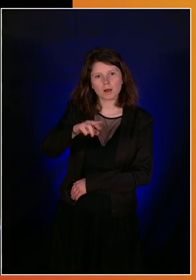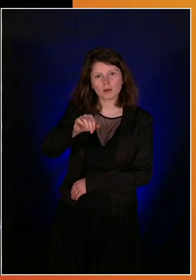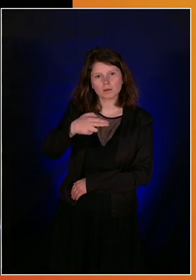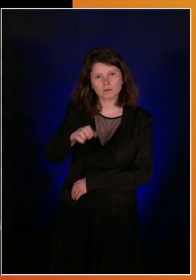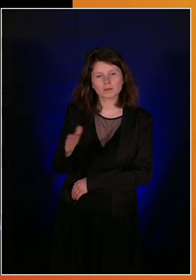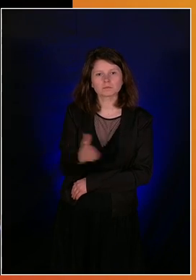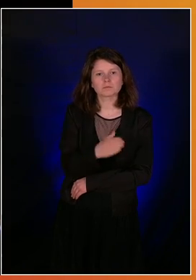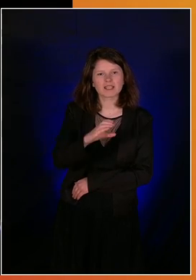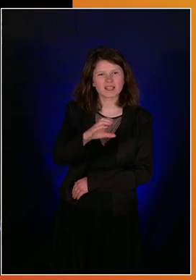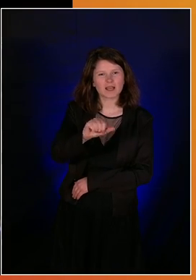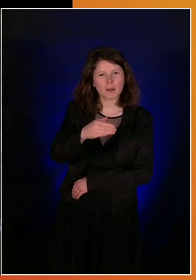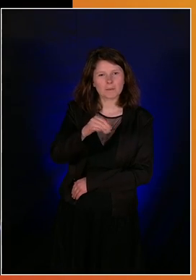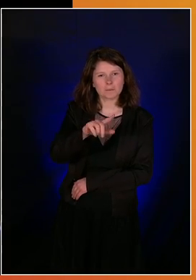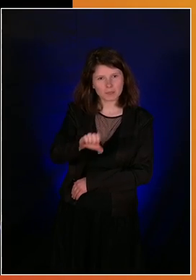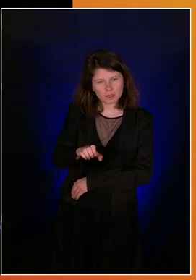cédriter